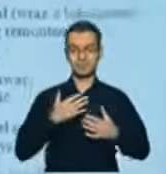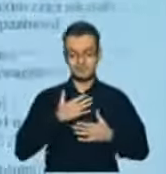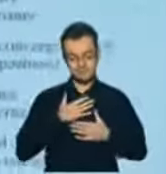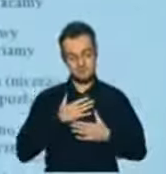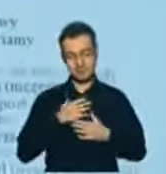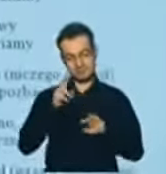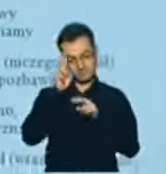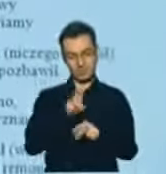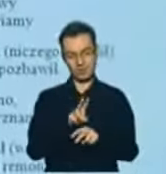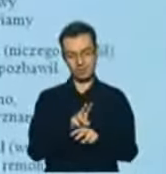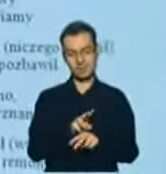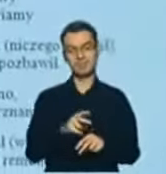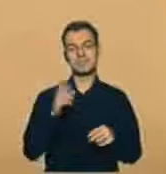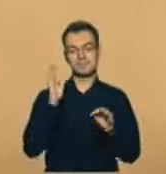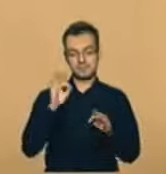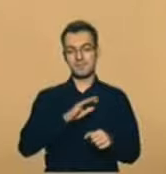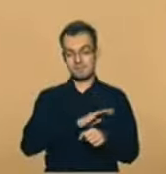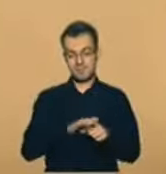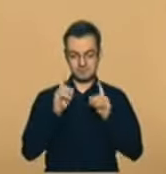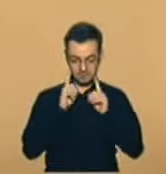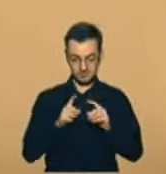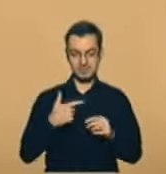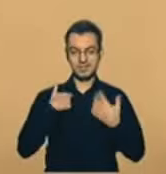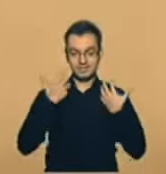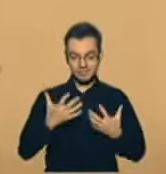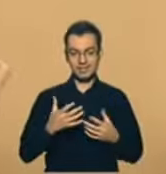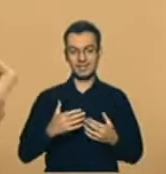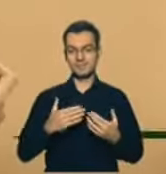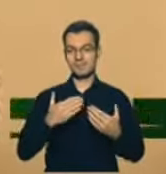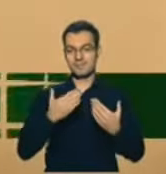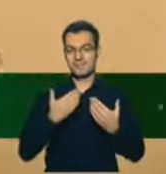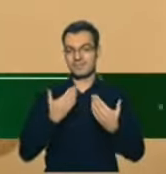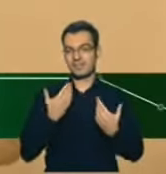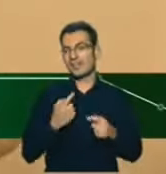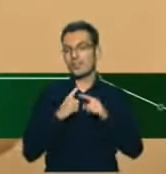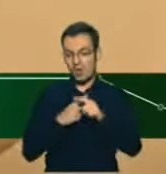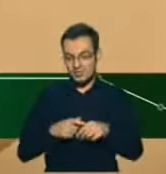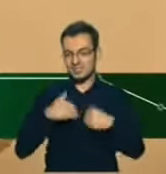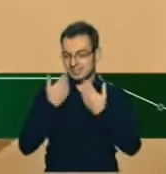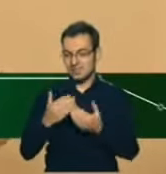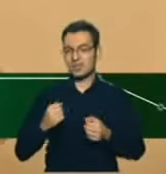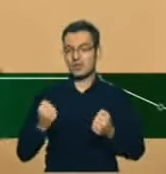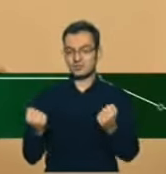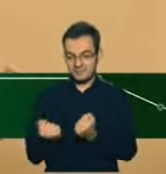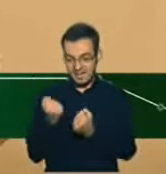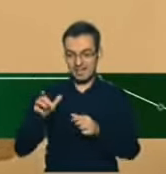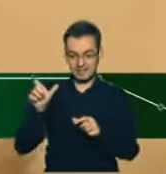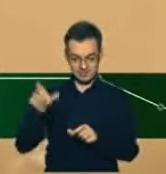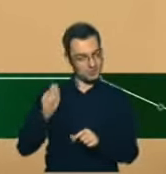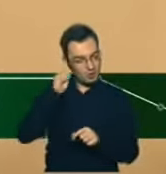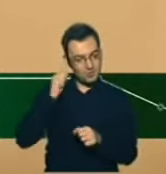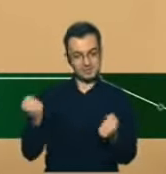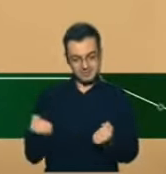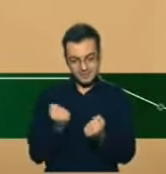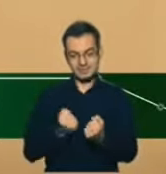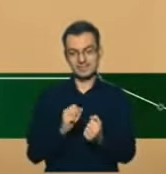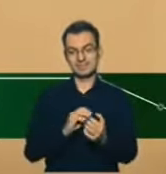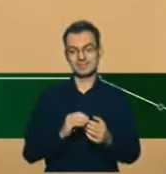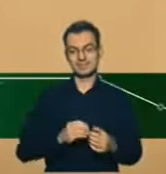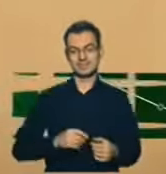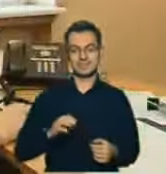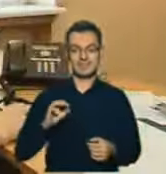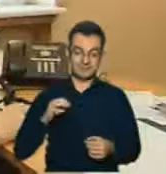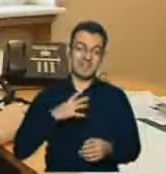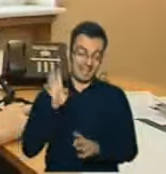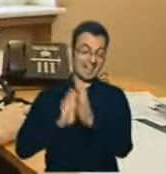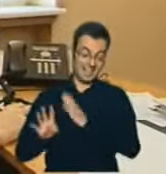zaufanie, że jest w pełni wiarygodna. Chciałam docenić trud autorki naszej